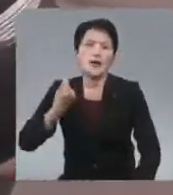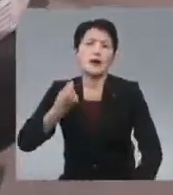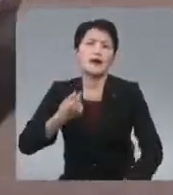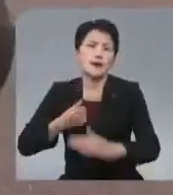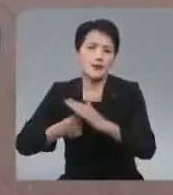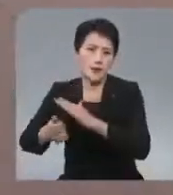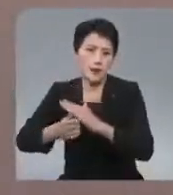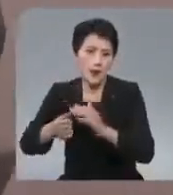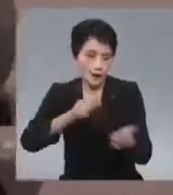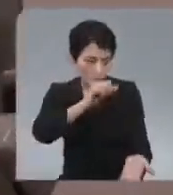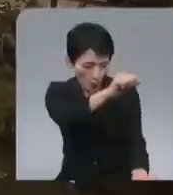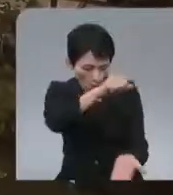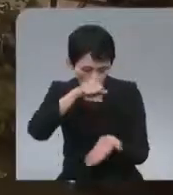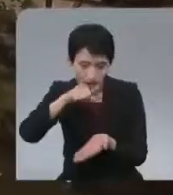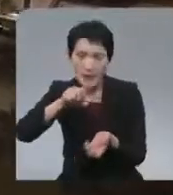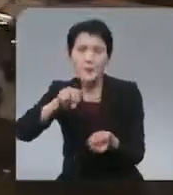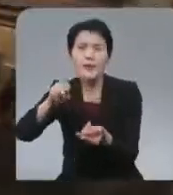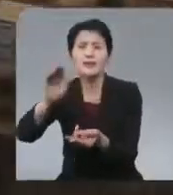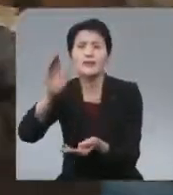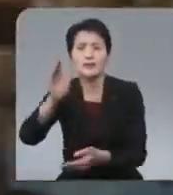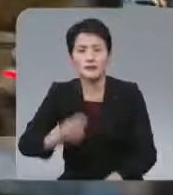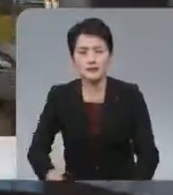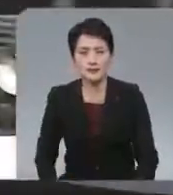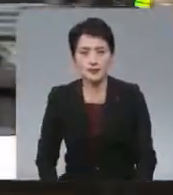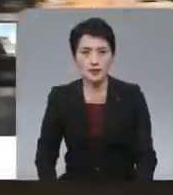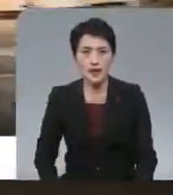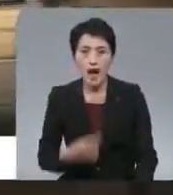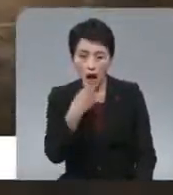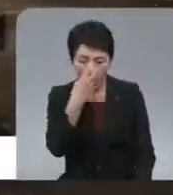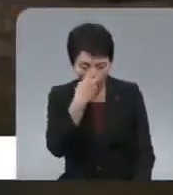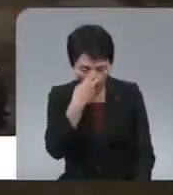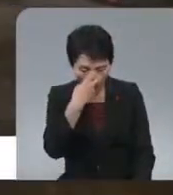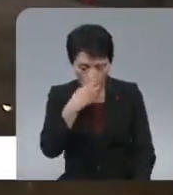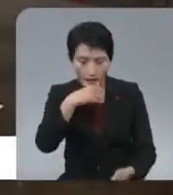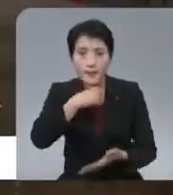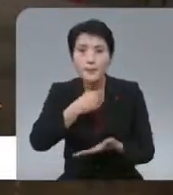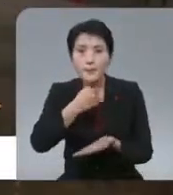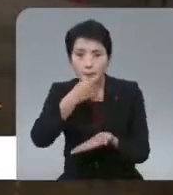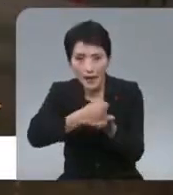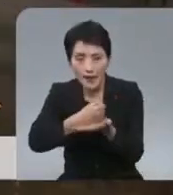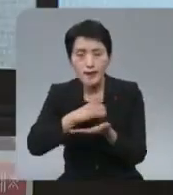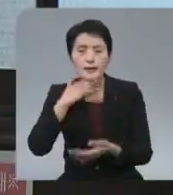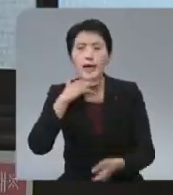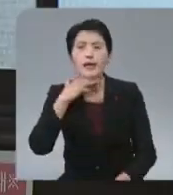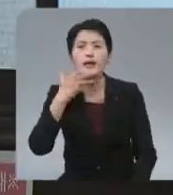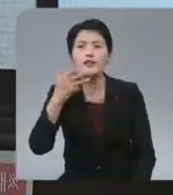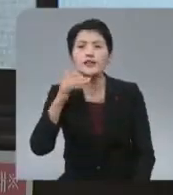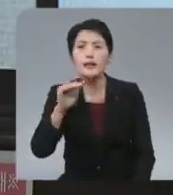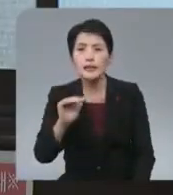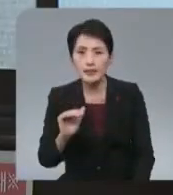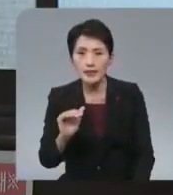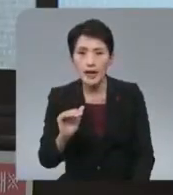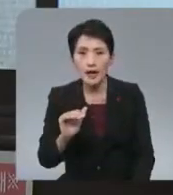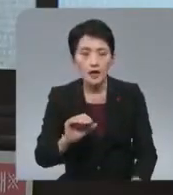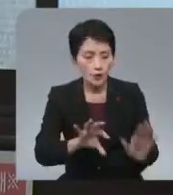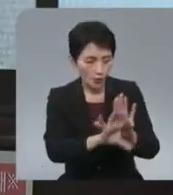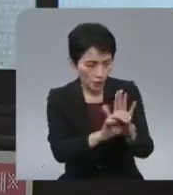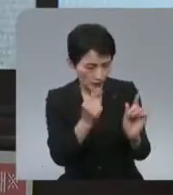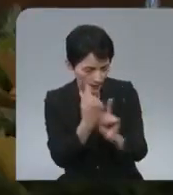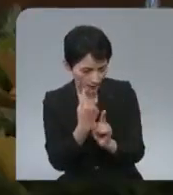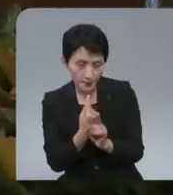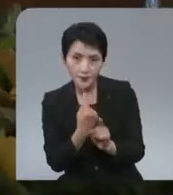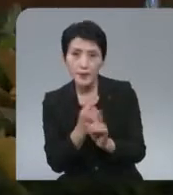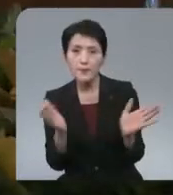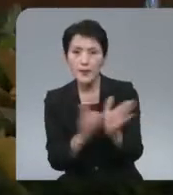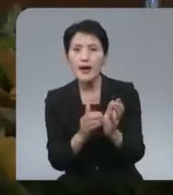réunir dans les restaurants ou cafés les autres y pourront se ravitailler seulement s'ils ne sont pas accompagnés ou pour récupérer des plats à